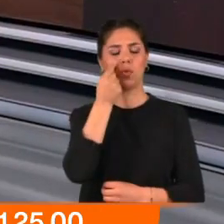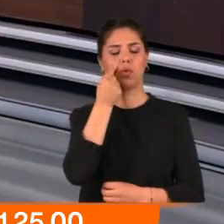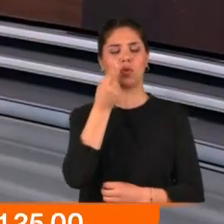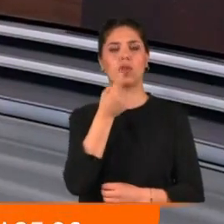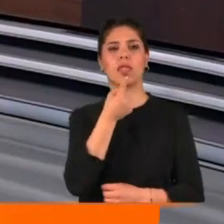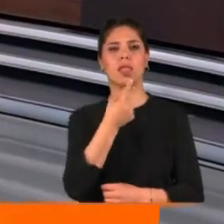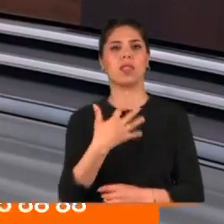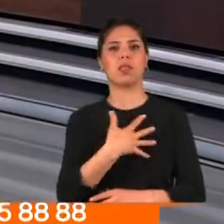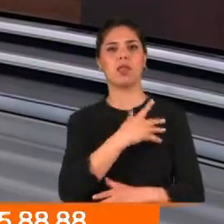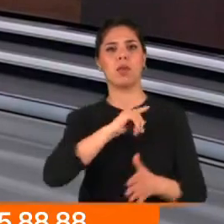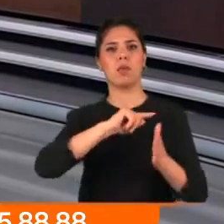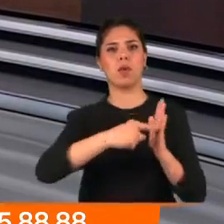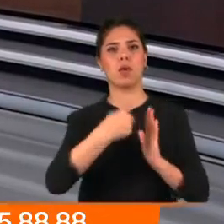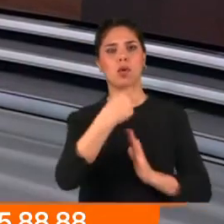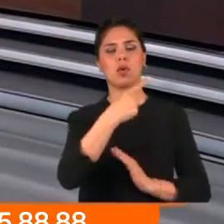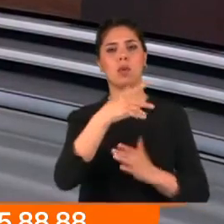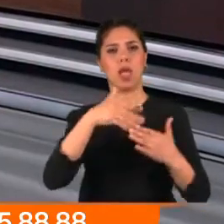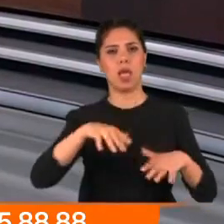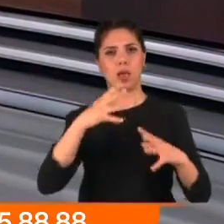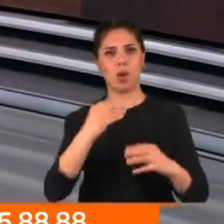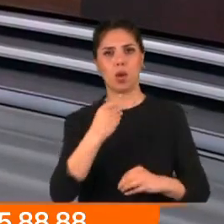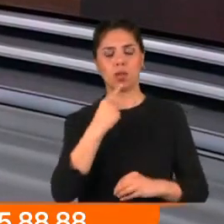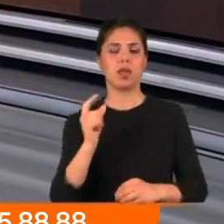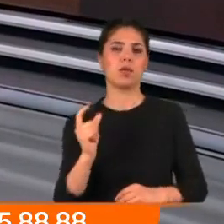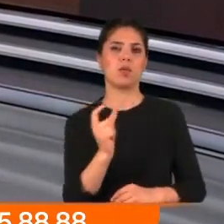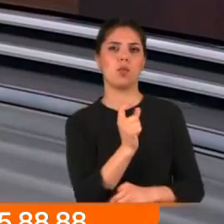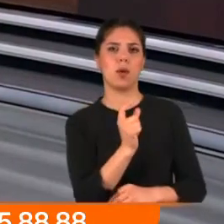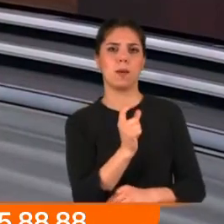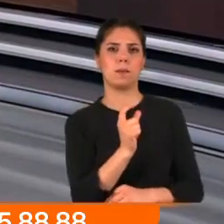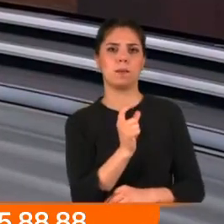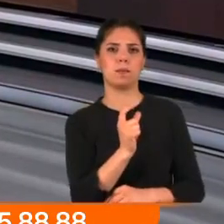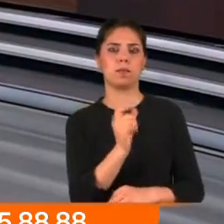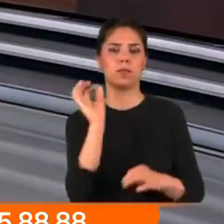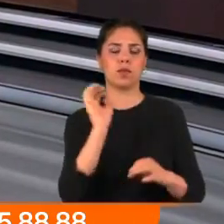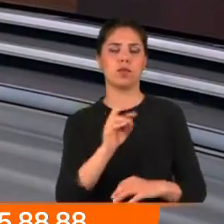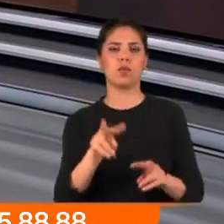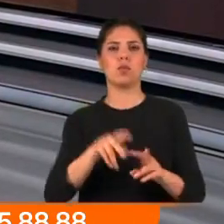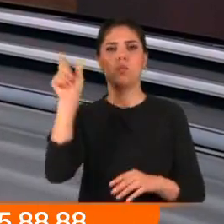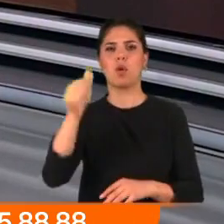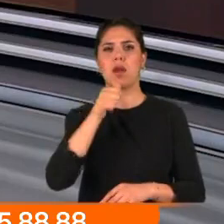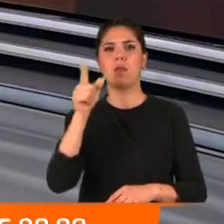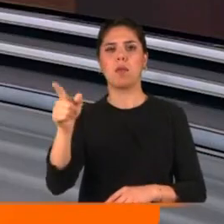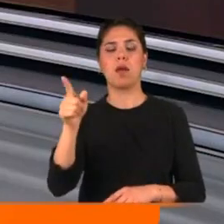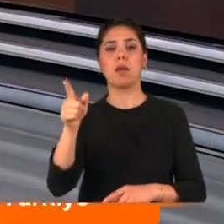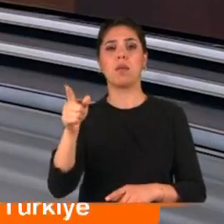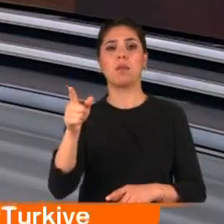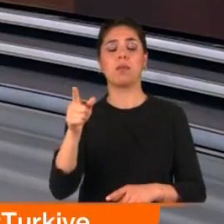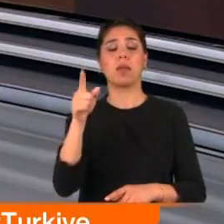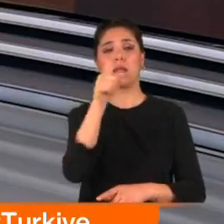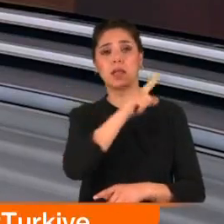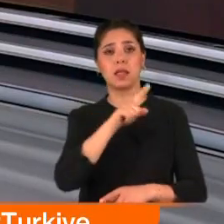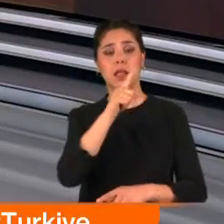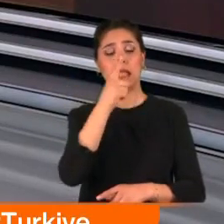işaret edip CHP yönetimini buna engel olun diyerek uyarmıştı. İnce şimdi de maskelerinizi tek